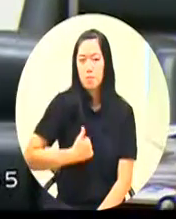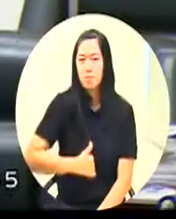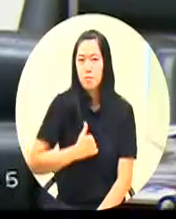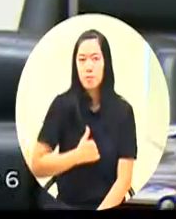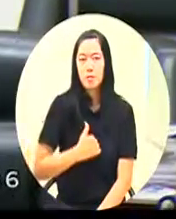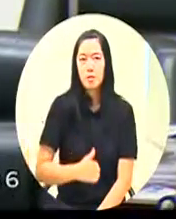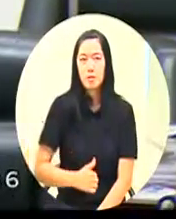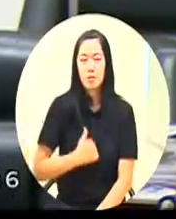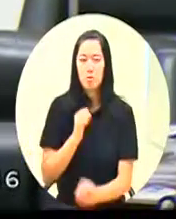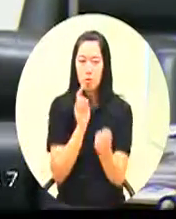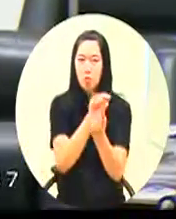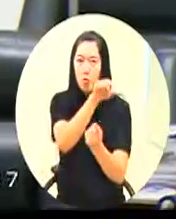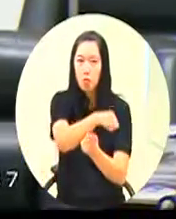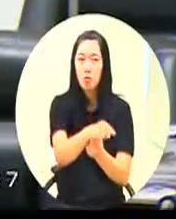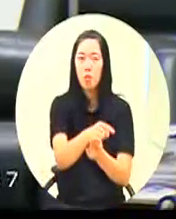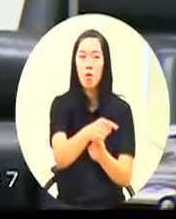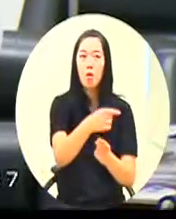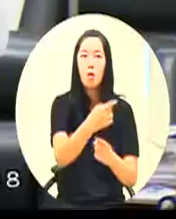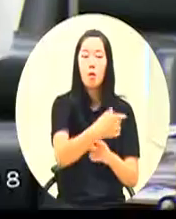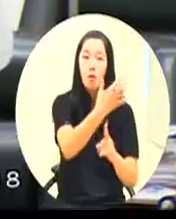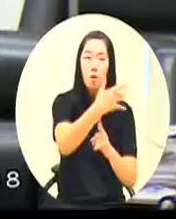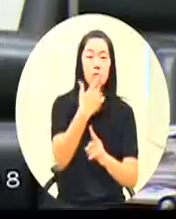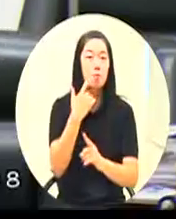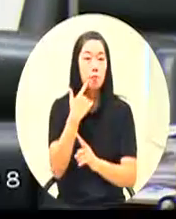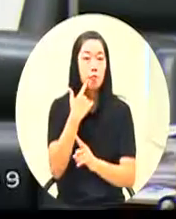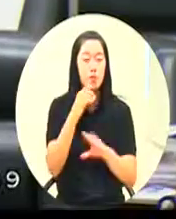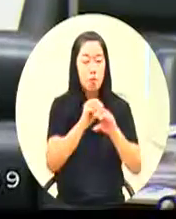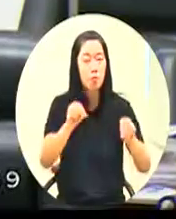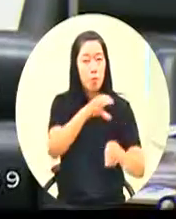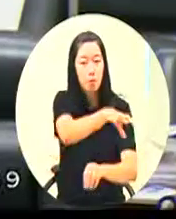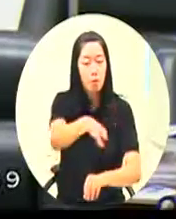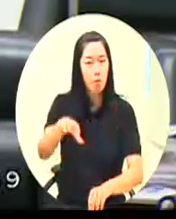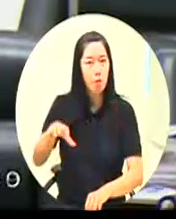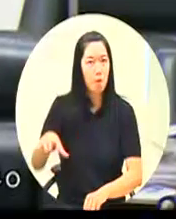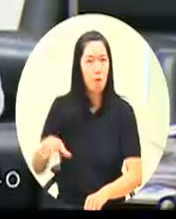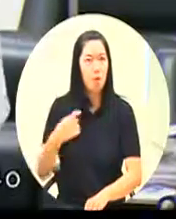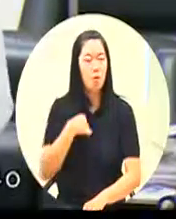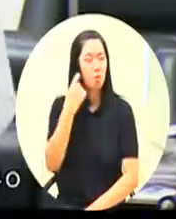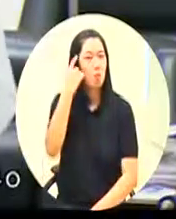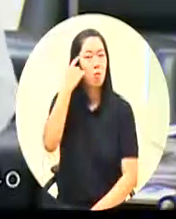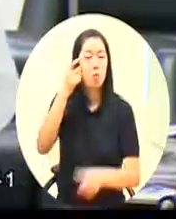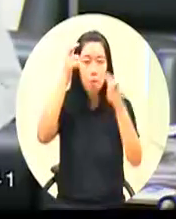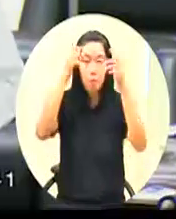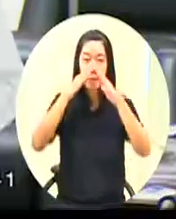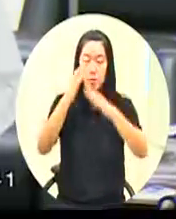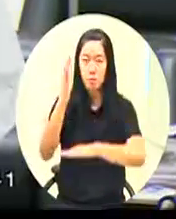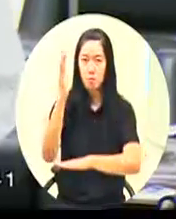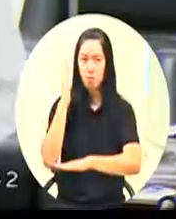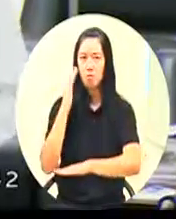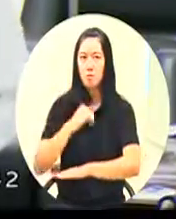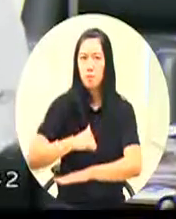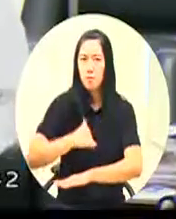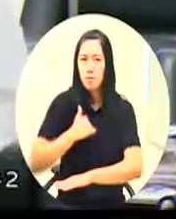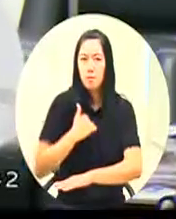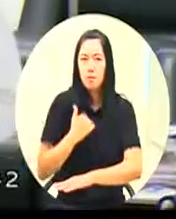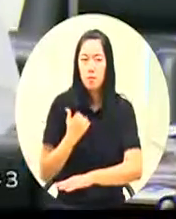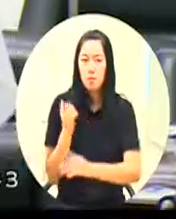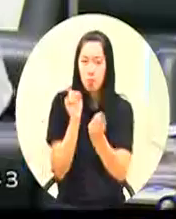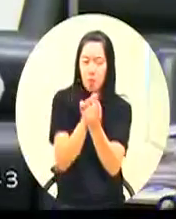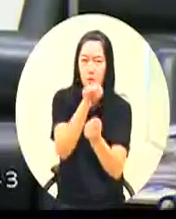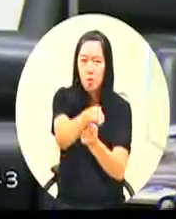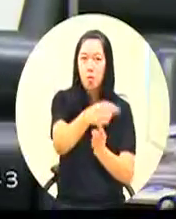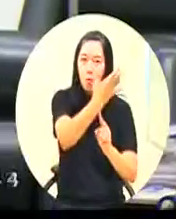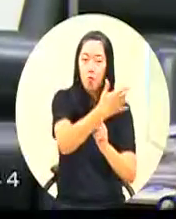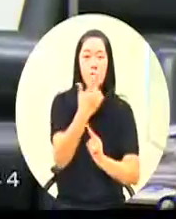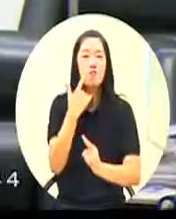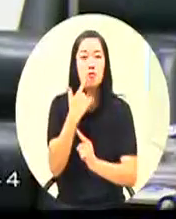非常非常的对于奇美地区的文化建设，包括各方面，我觉得高雄市政府都一直把奇美地区当